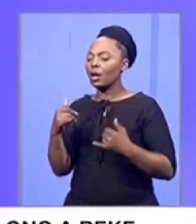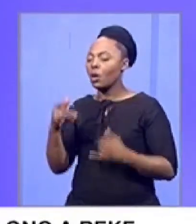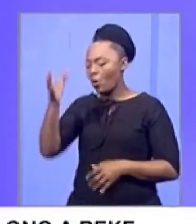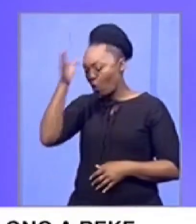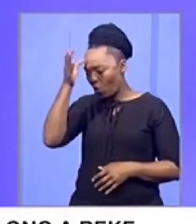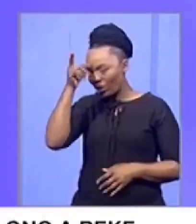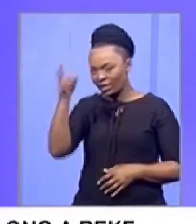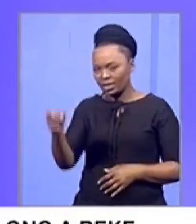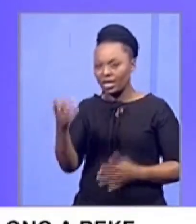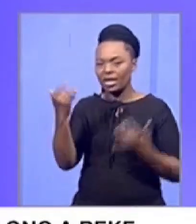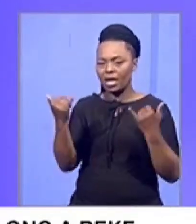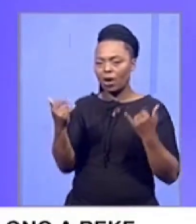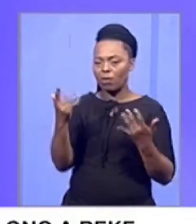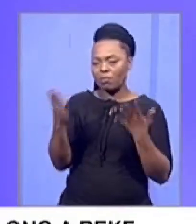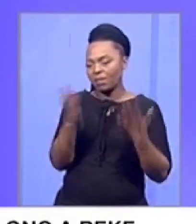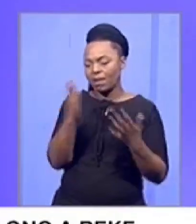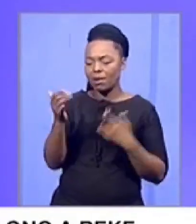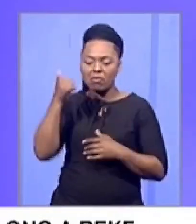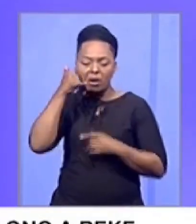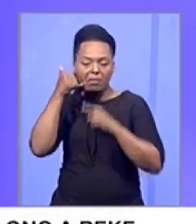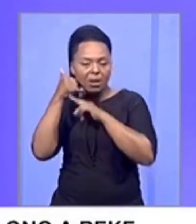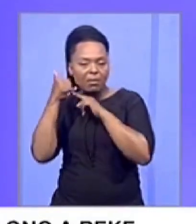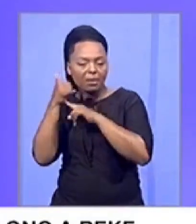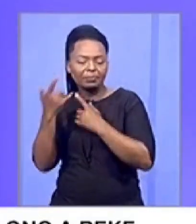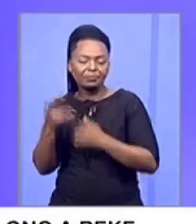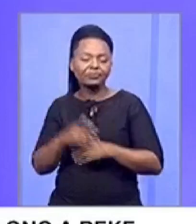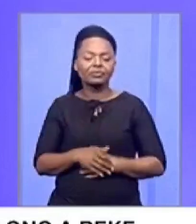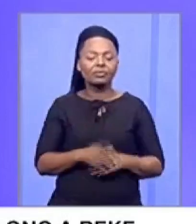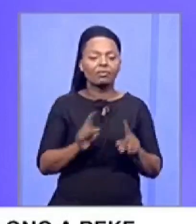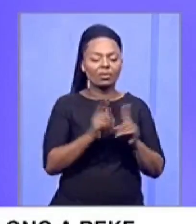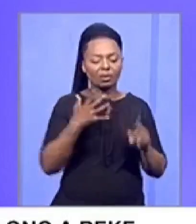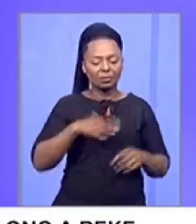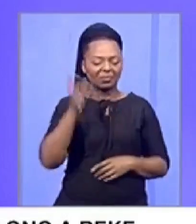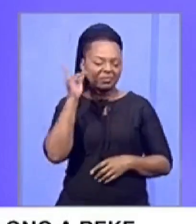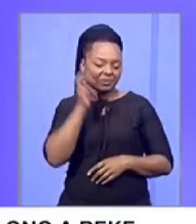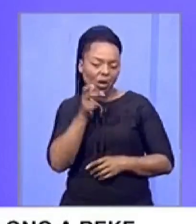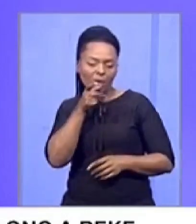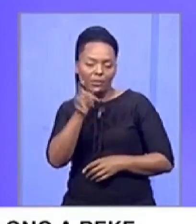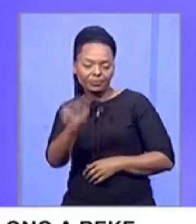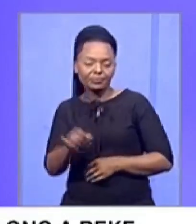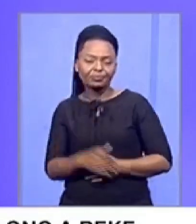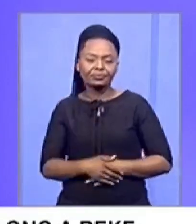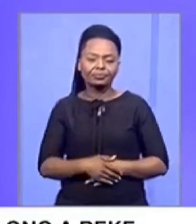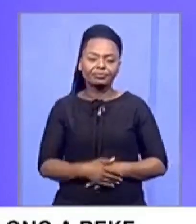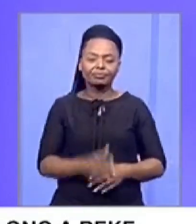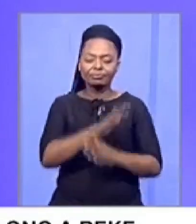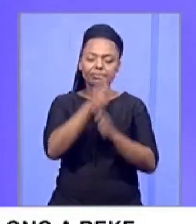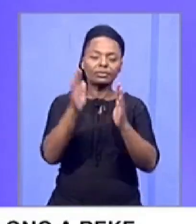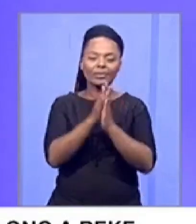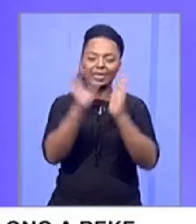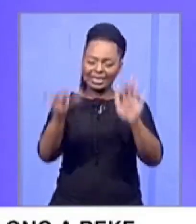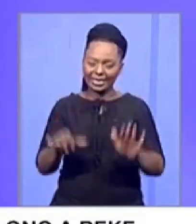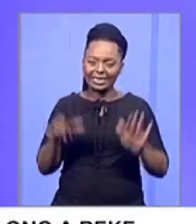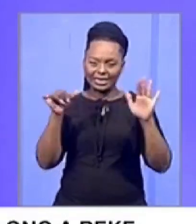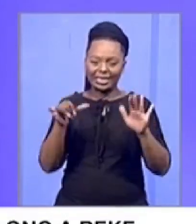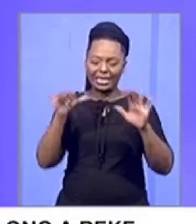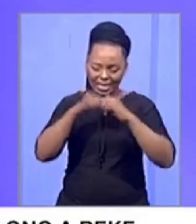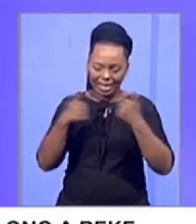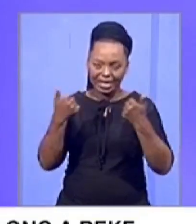o tla ba malala laotswe haufinyana ena mohope ona ba o hapang kwa bo 16